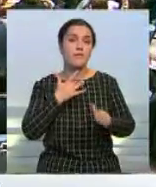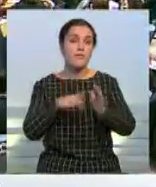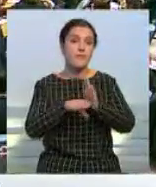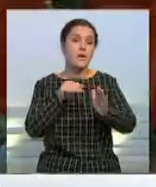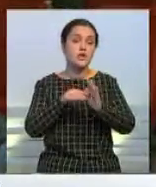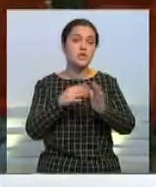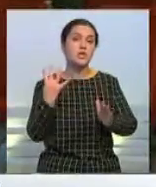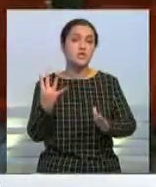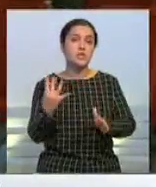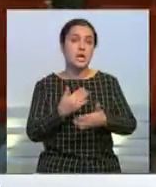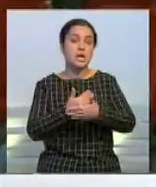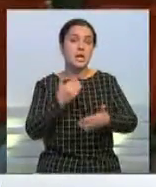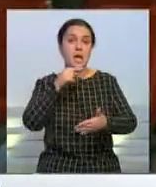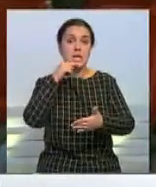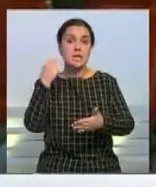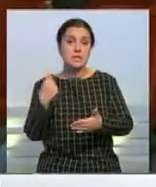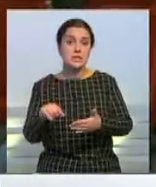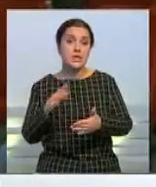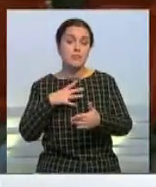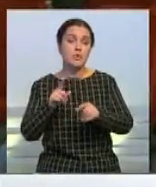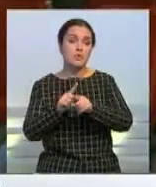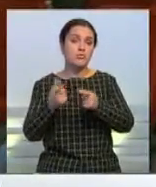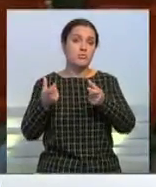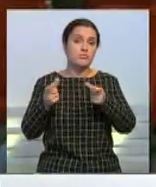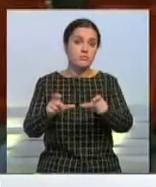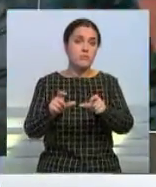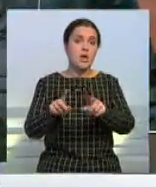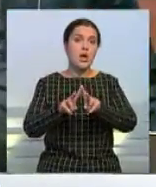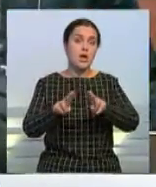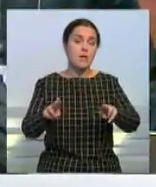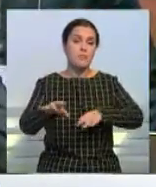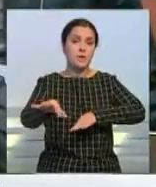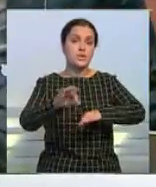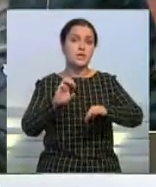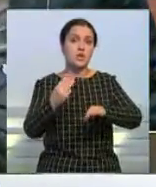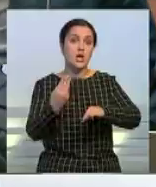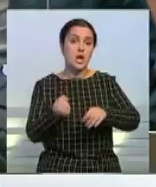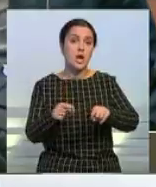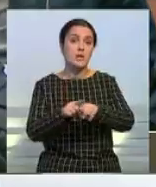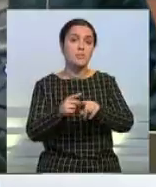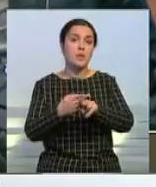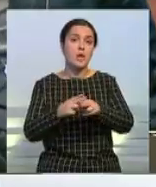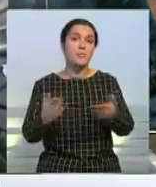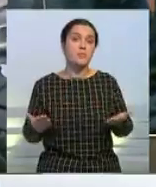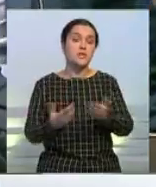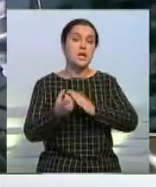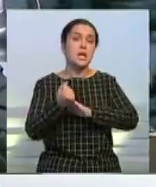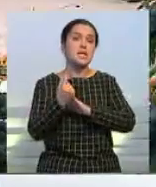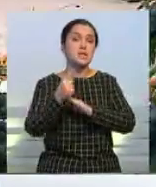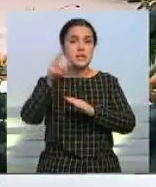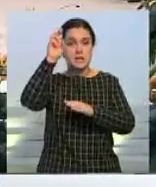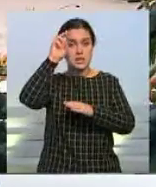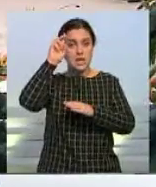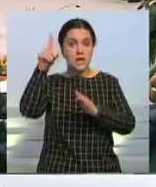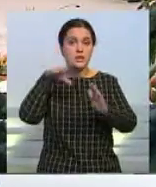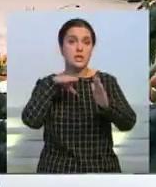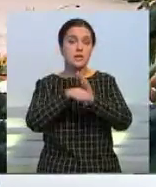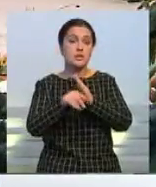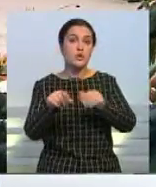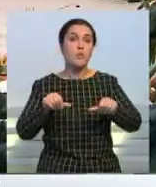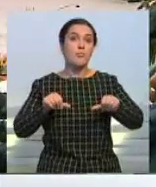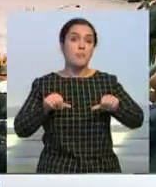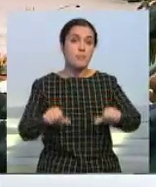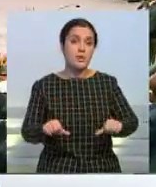голосования 4. Ранее российская сторона наложила вето на аналогичный проект США. Тогда резолюцию поддержали 11 стран.